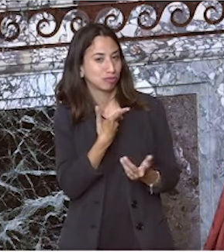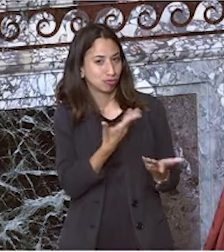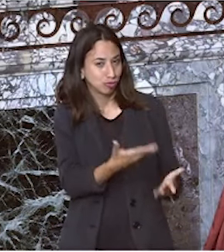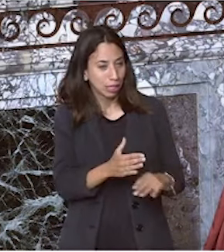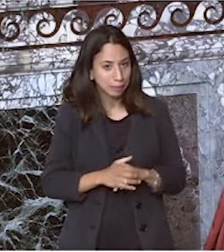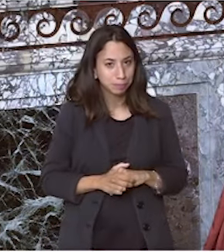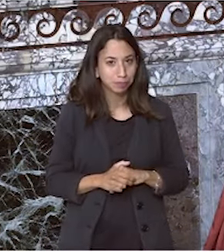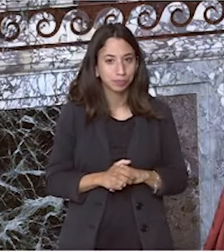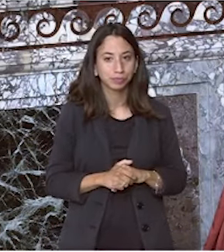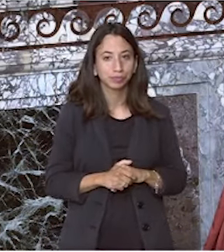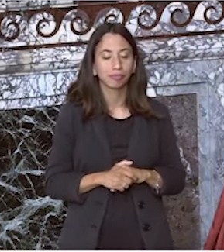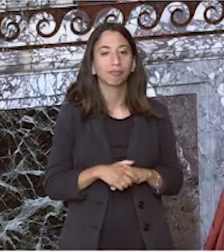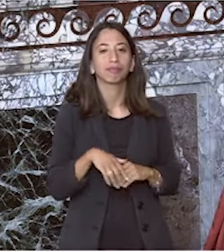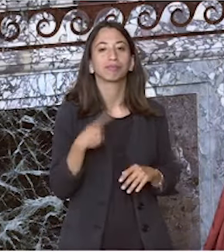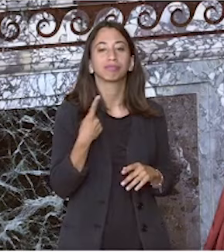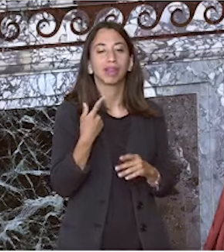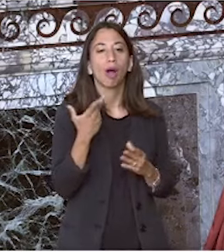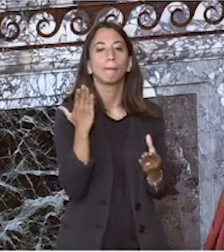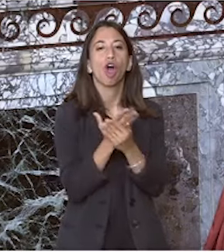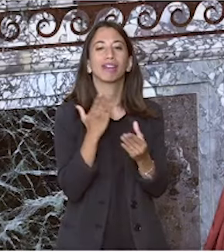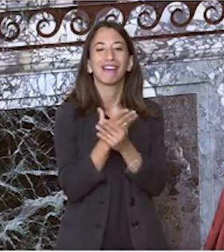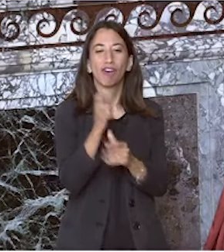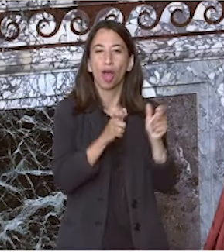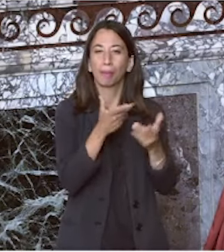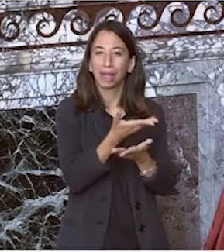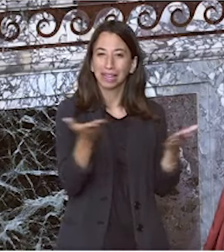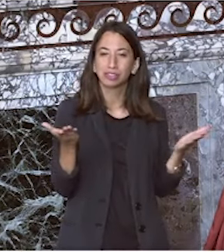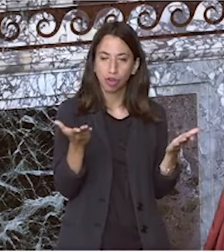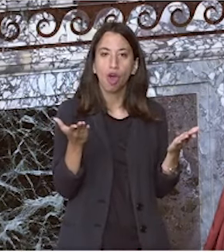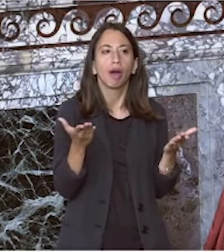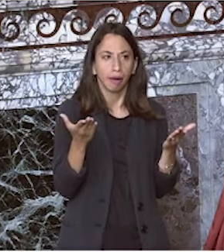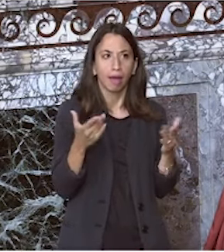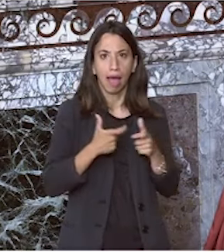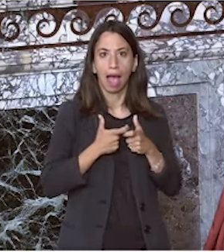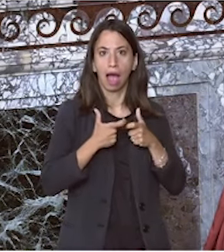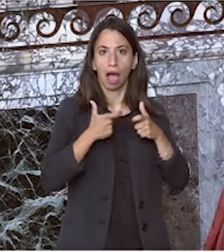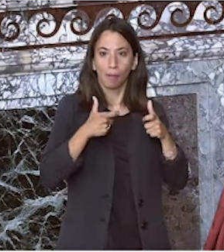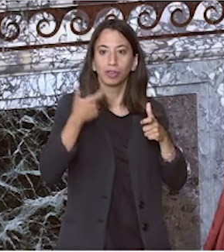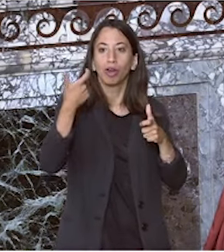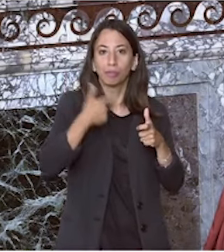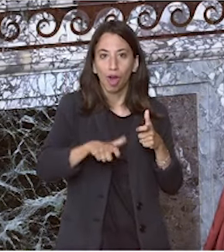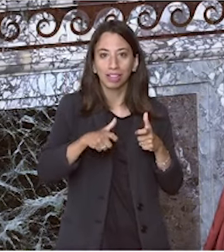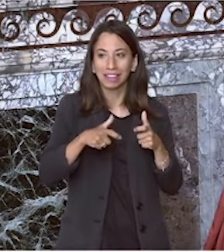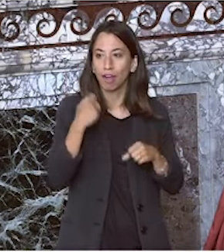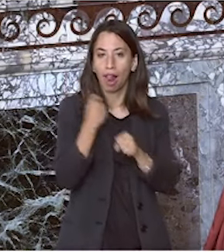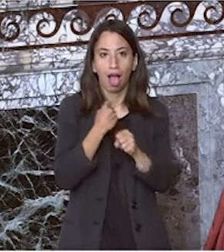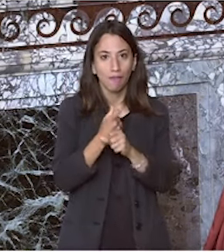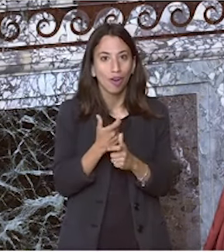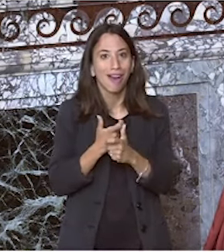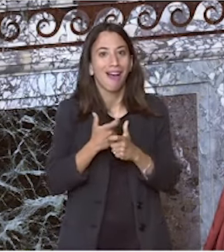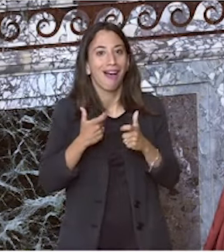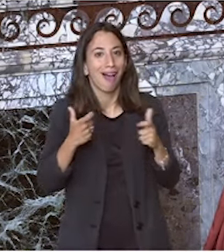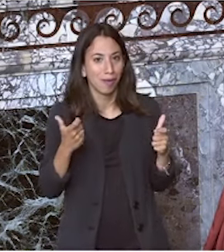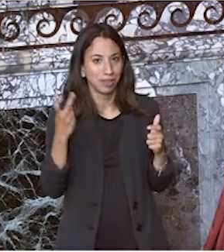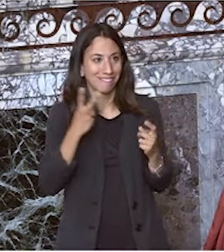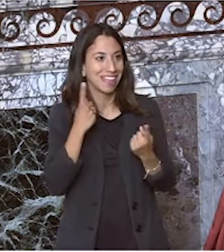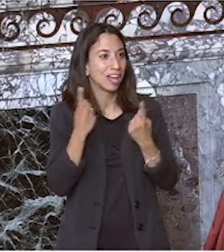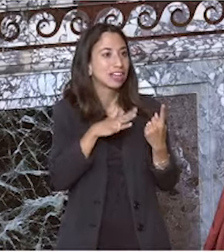Il recupero del potere di acquisto dei consumatori dovuto alla crescita delle retribuzioni e alla tenuta dell'occupazione in un contesto